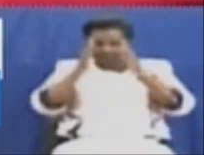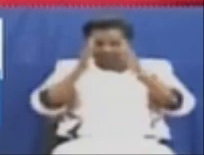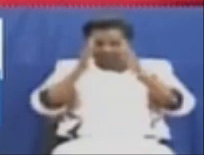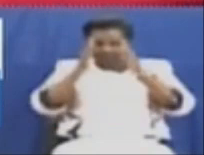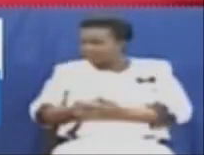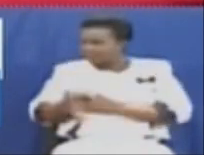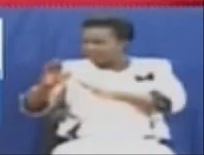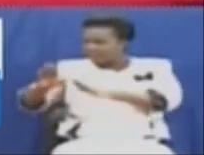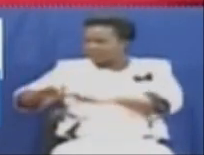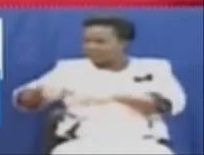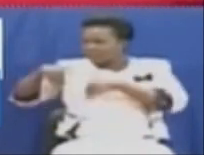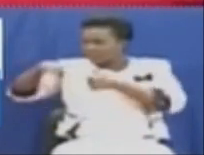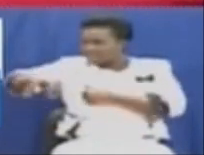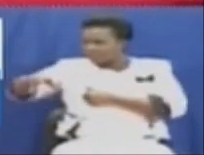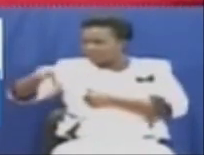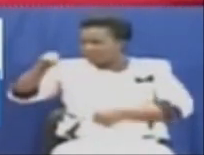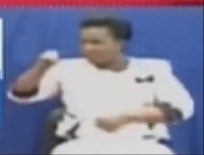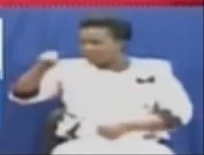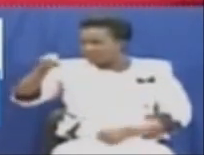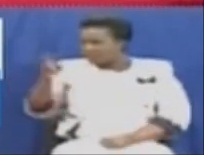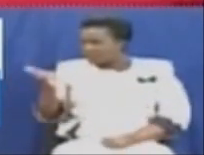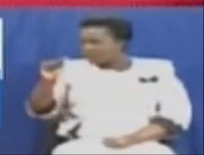Ina mpango gani?